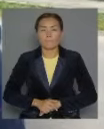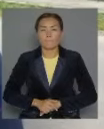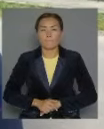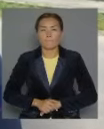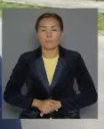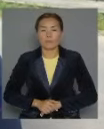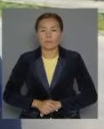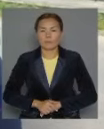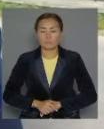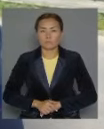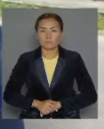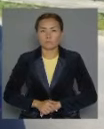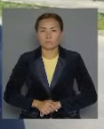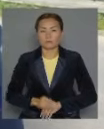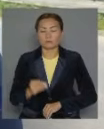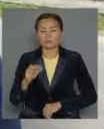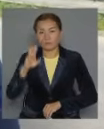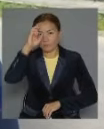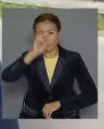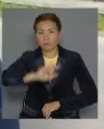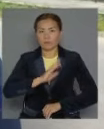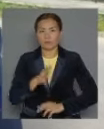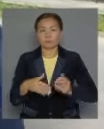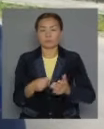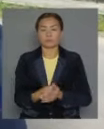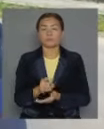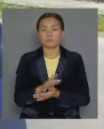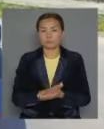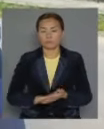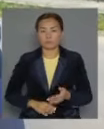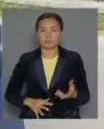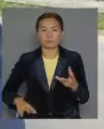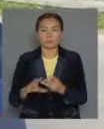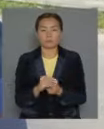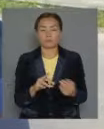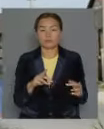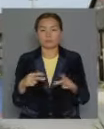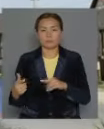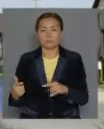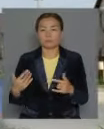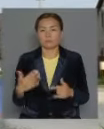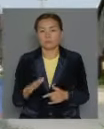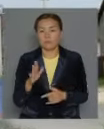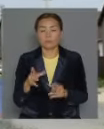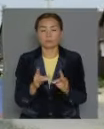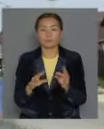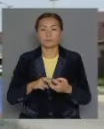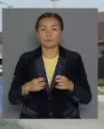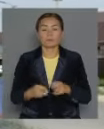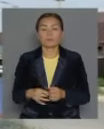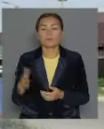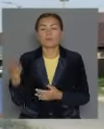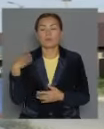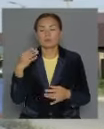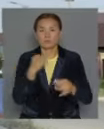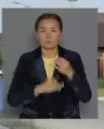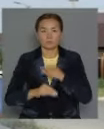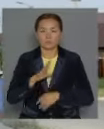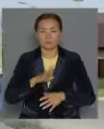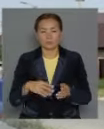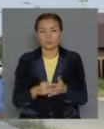таңда бюджет тарапынан ақша сұратылды. Ақша бөлінген соң барлық бағаны ауысады. Елдің сөзінше мәселе бұған дейін көтерілсе де